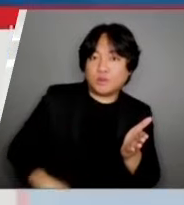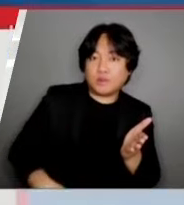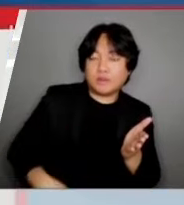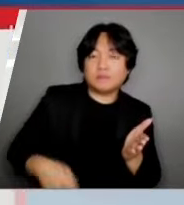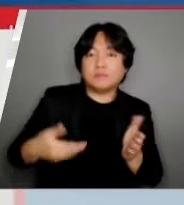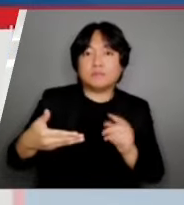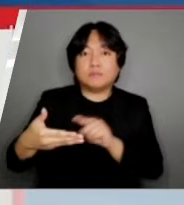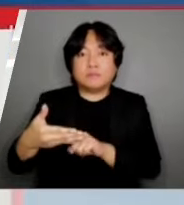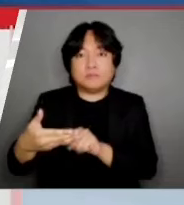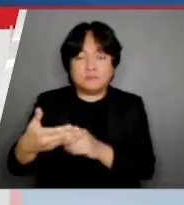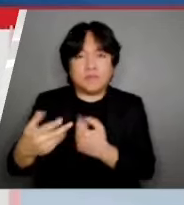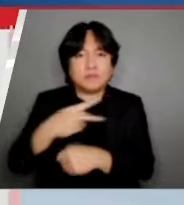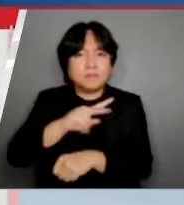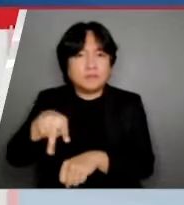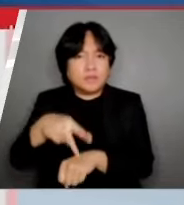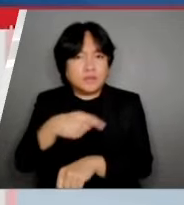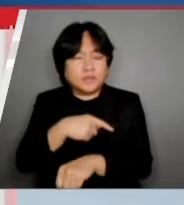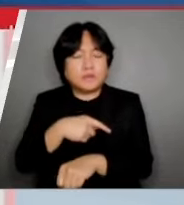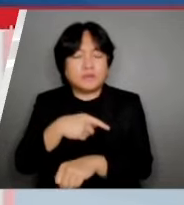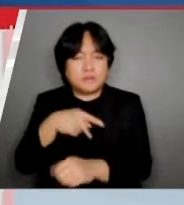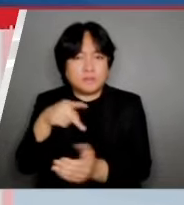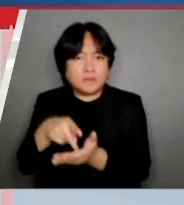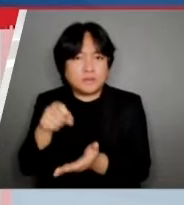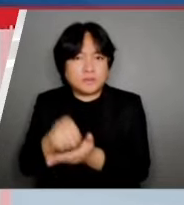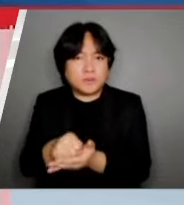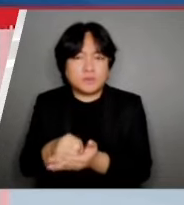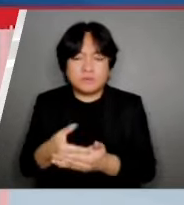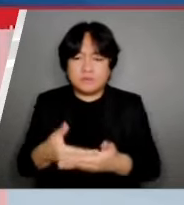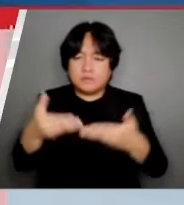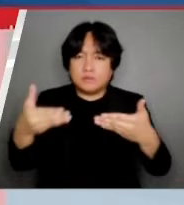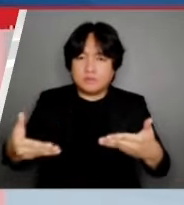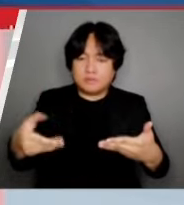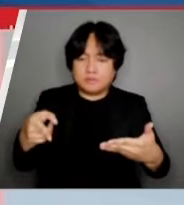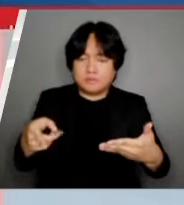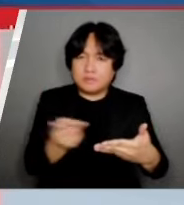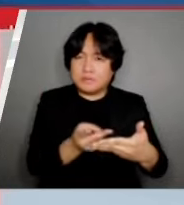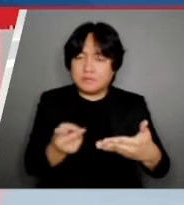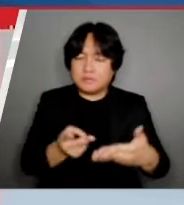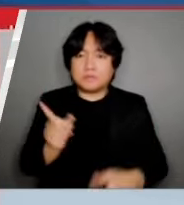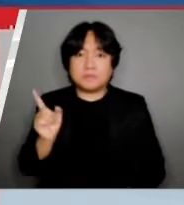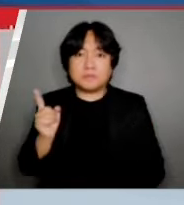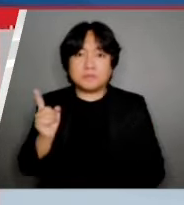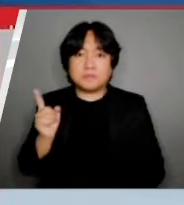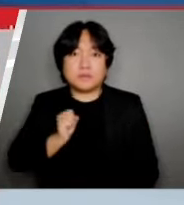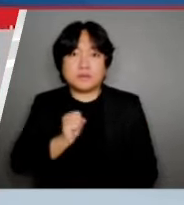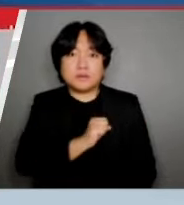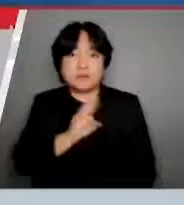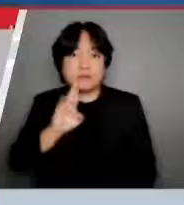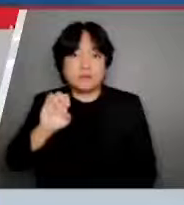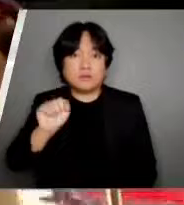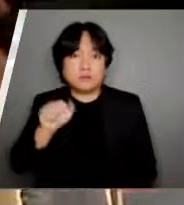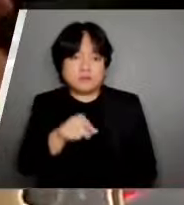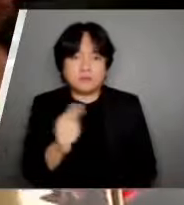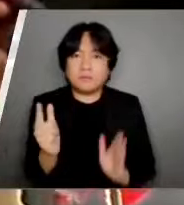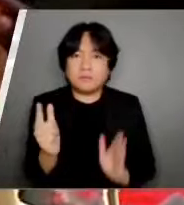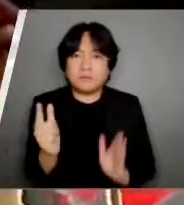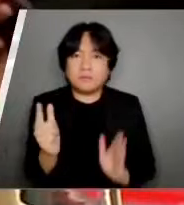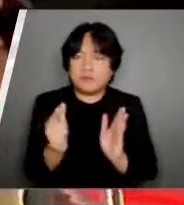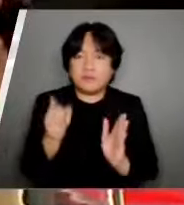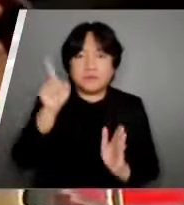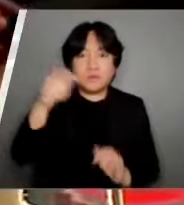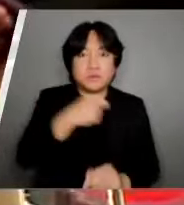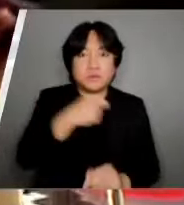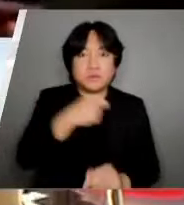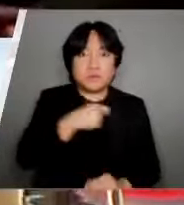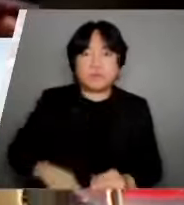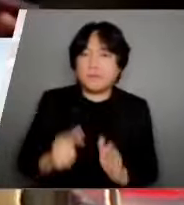China. May NBI clearance din daw na nakapangalan kay Sheila. Pero, iba ang nasa larawan. Sa gitna ng